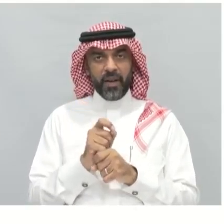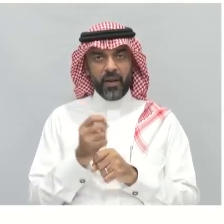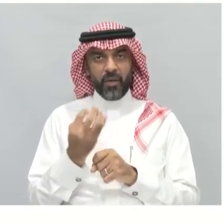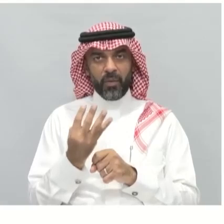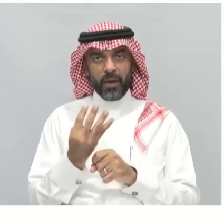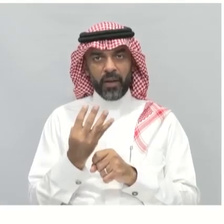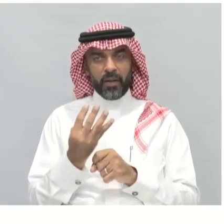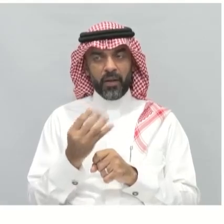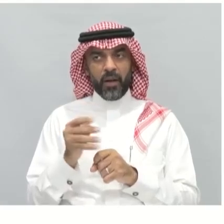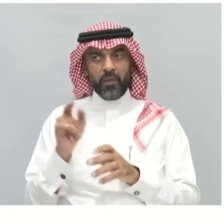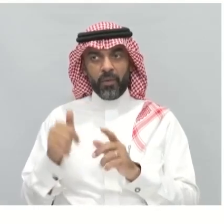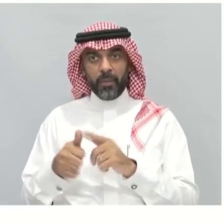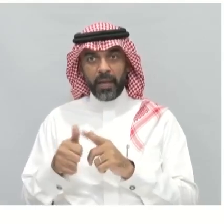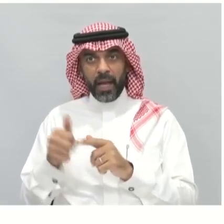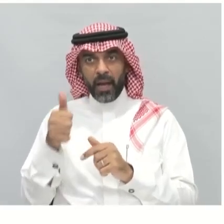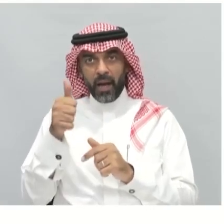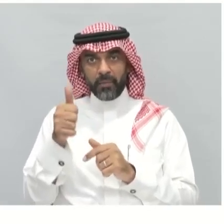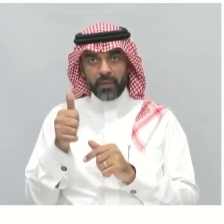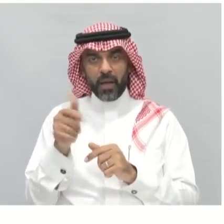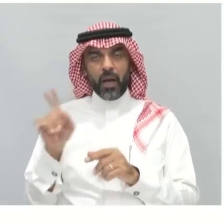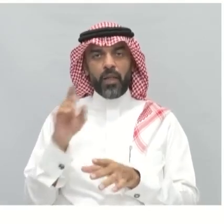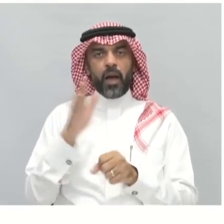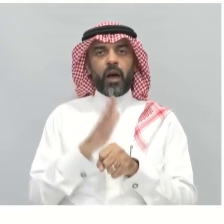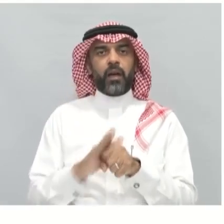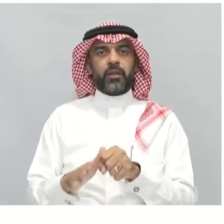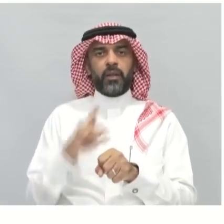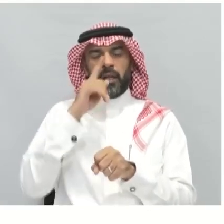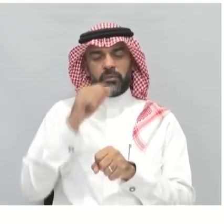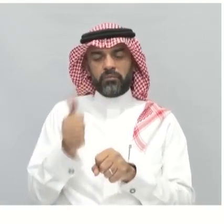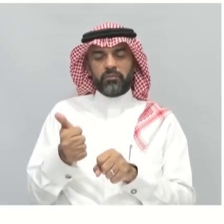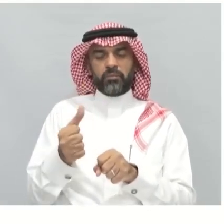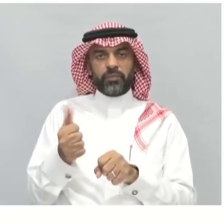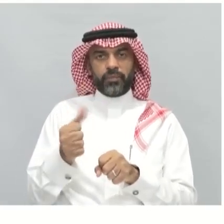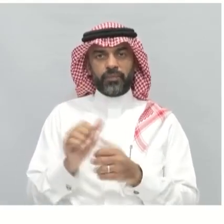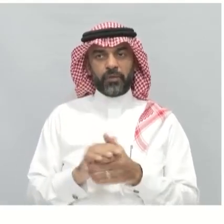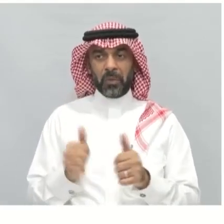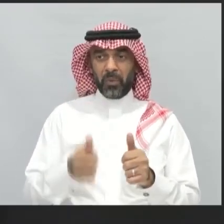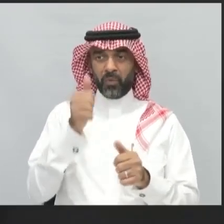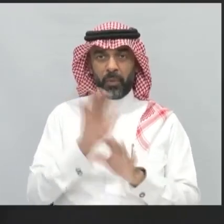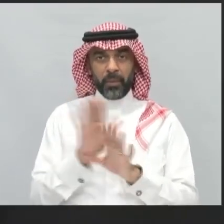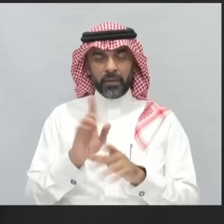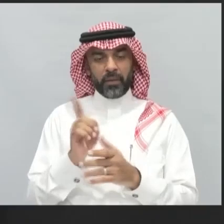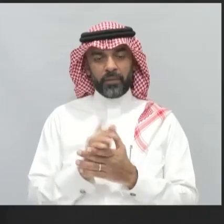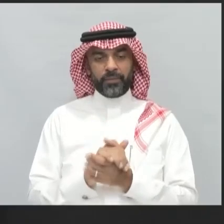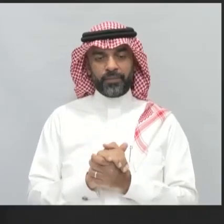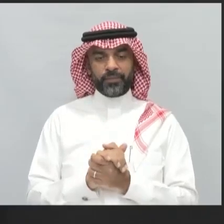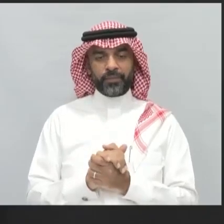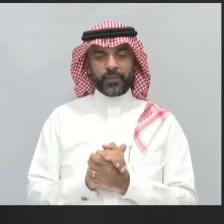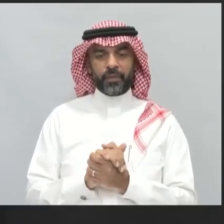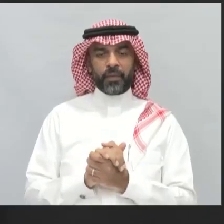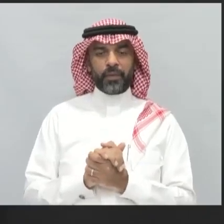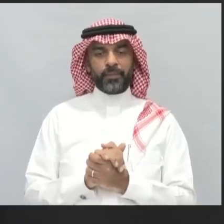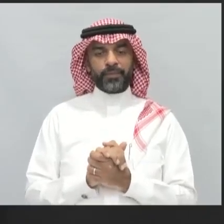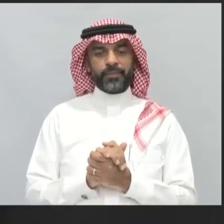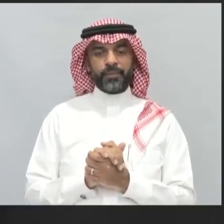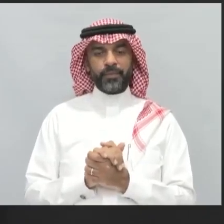في بدايته هي همزه قطع ف لو اتينا بالهمزه في حاله مضارعه مثلا الفعل اكرم